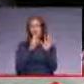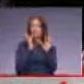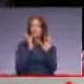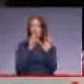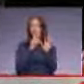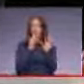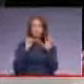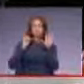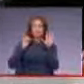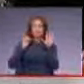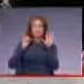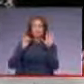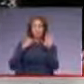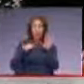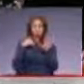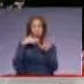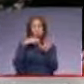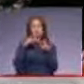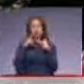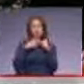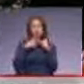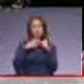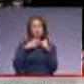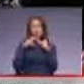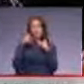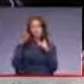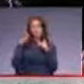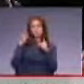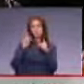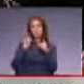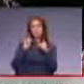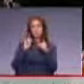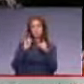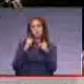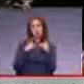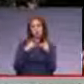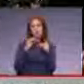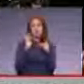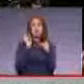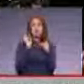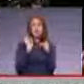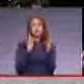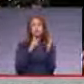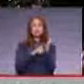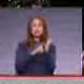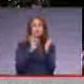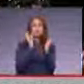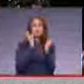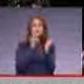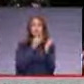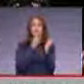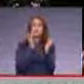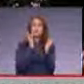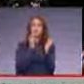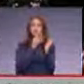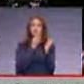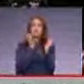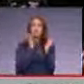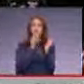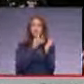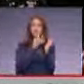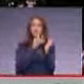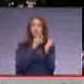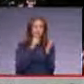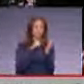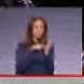وانا طفله صغيره وانا بتفرج على المشهد، لو لقيت حد بيقول حاجه غلط اعمل كده